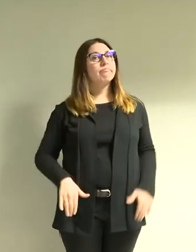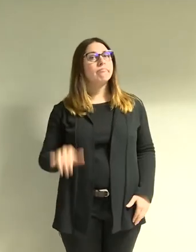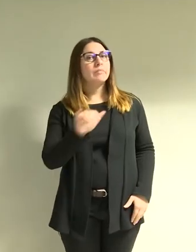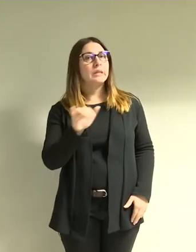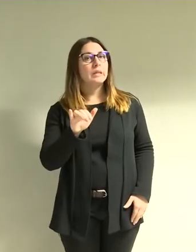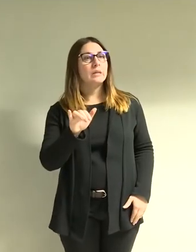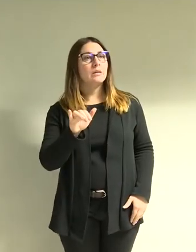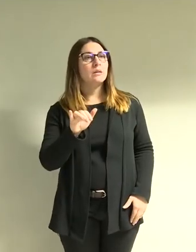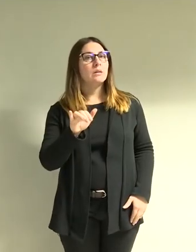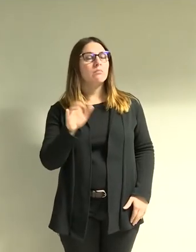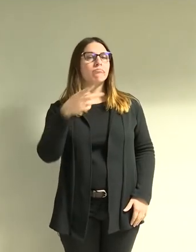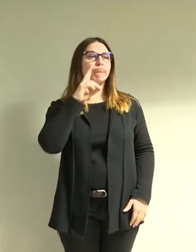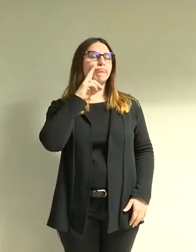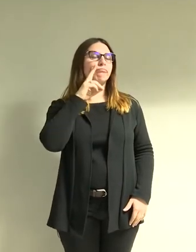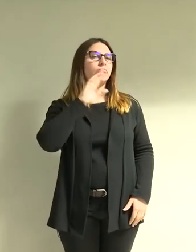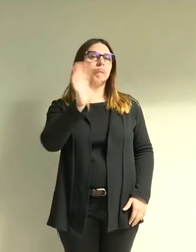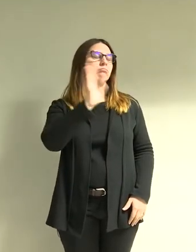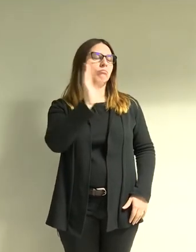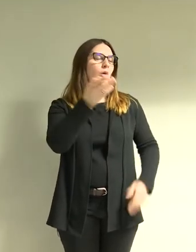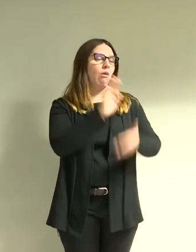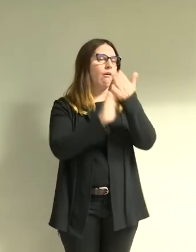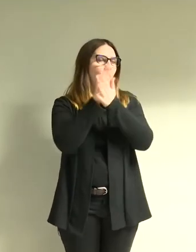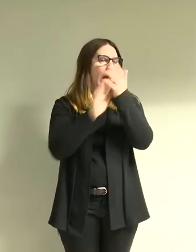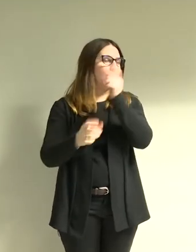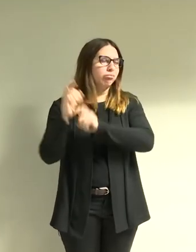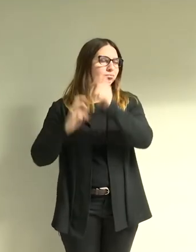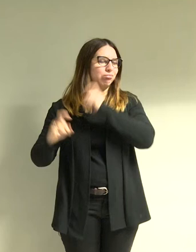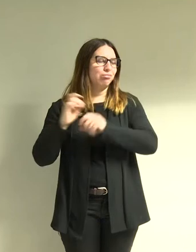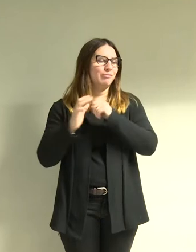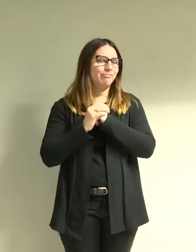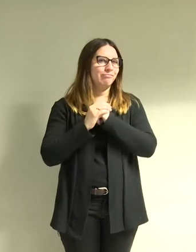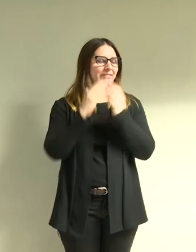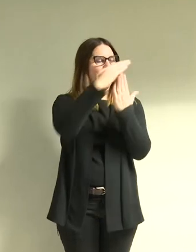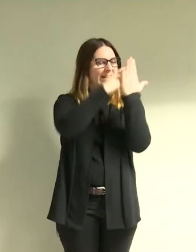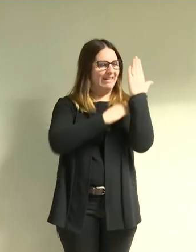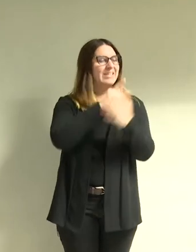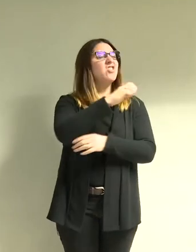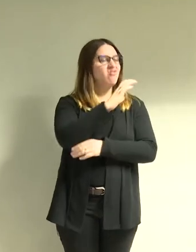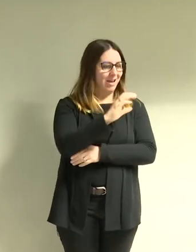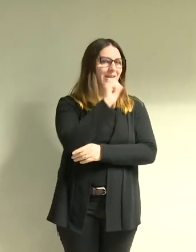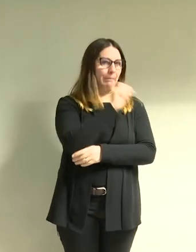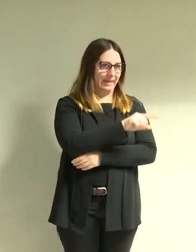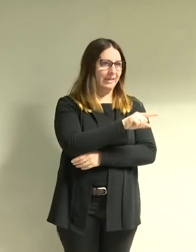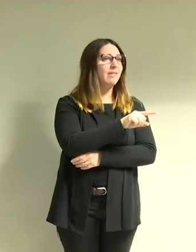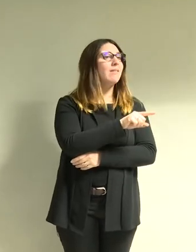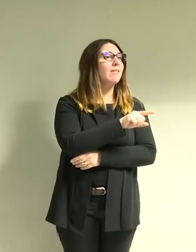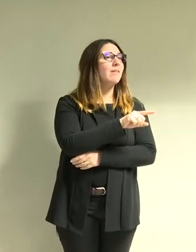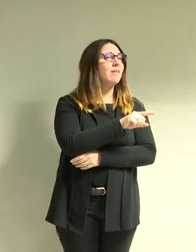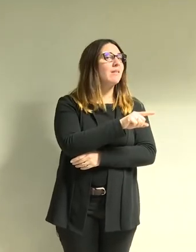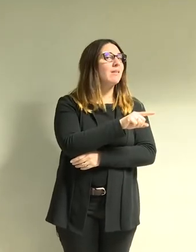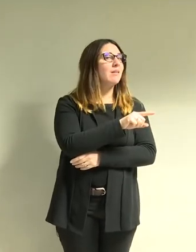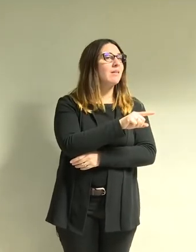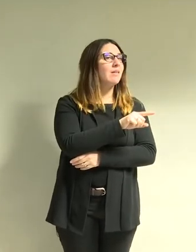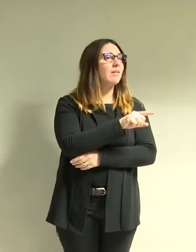alors je suis bête c'est pas comme ça que fonctionne excusez moi donc la liste geiq donc